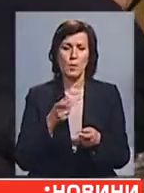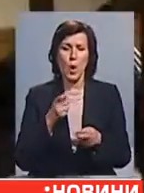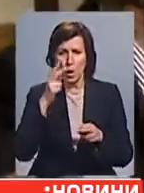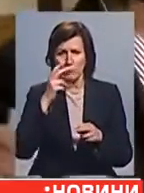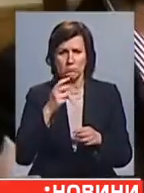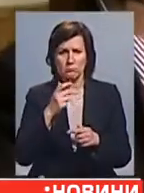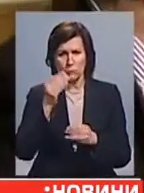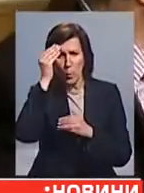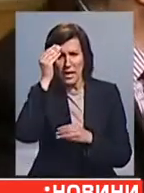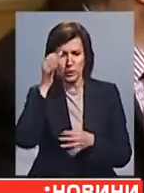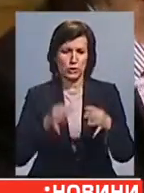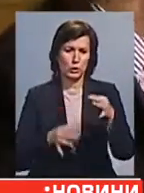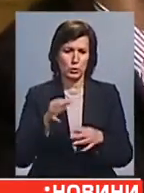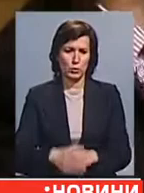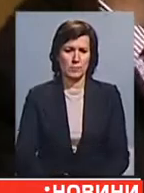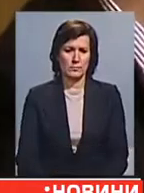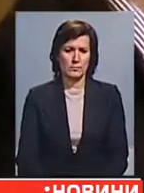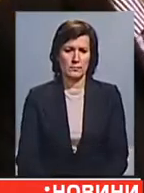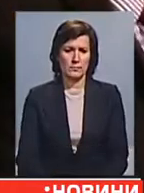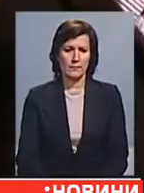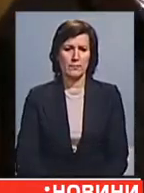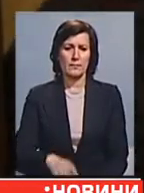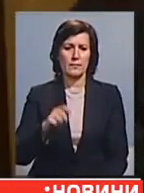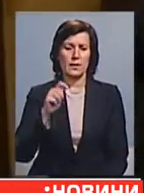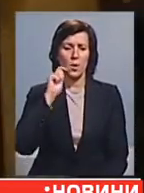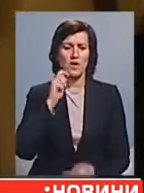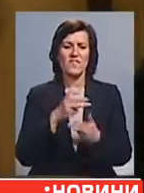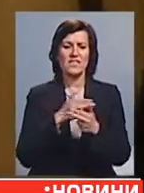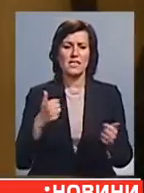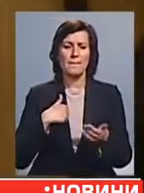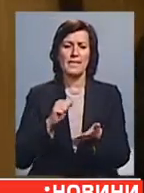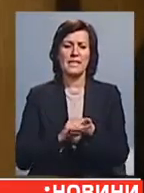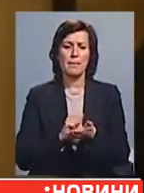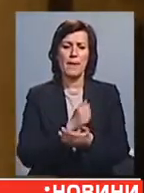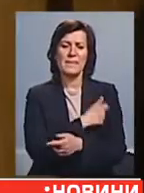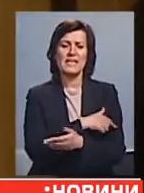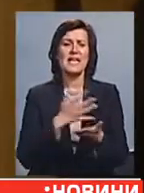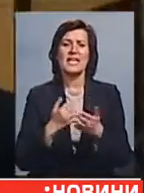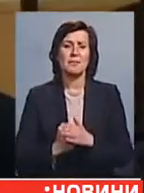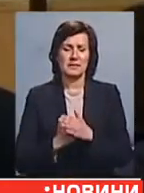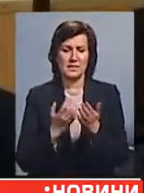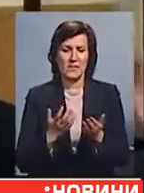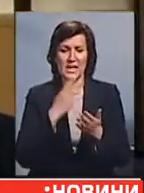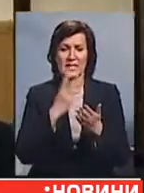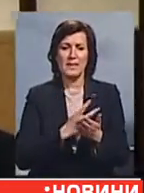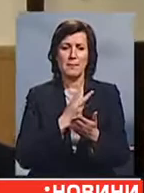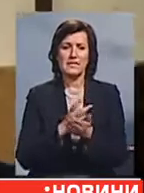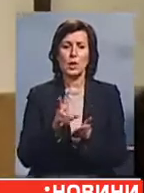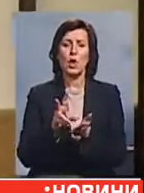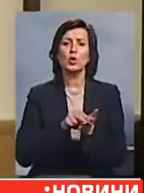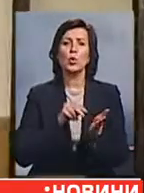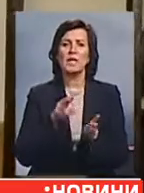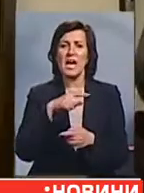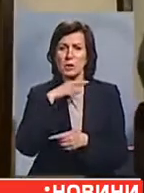суду. Концерт! Україна визнає мій диплом недійсним. На яких підставах? Демонструє дублікат